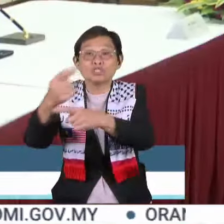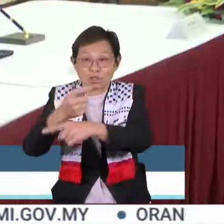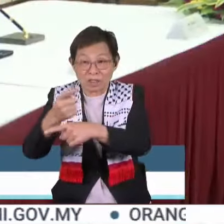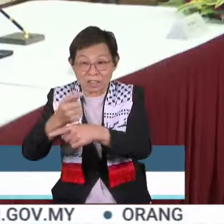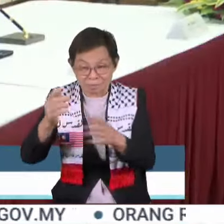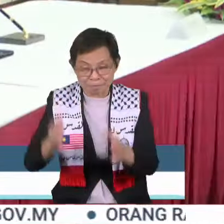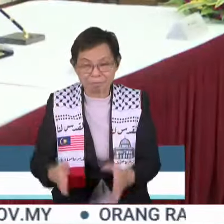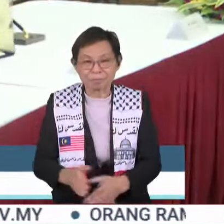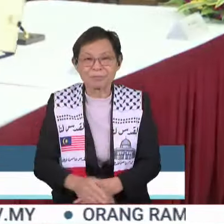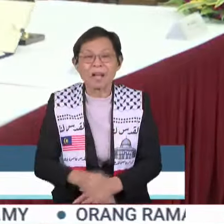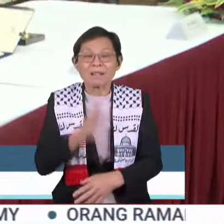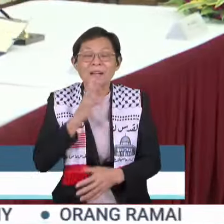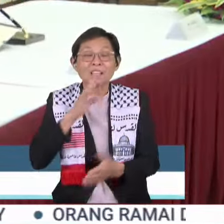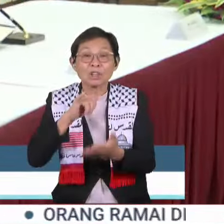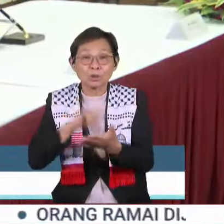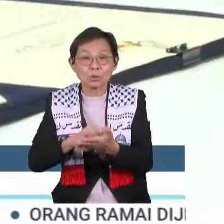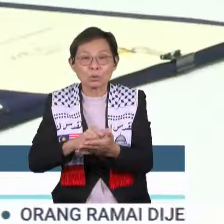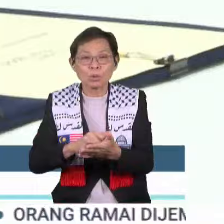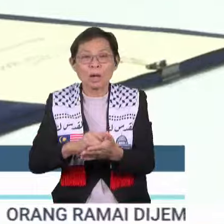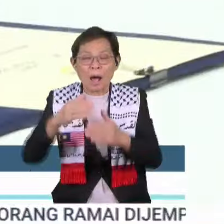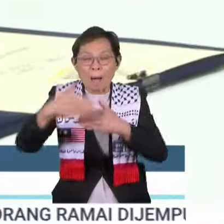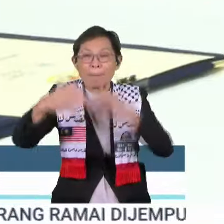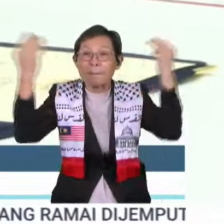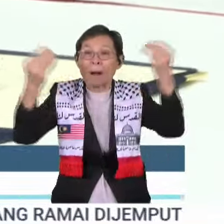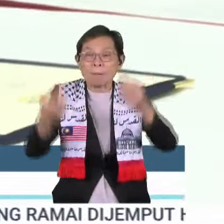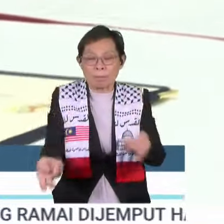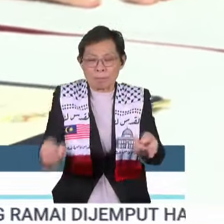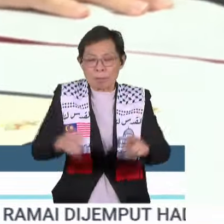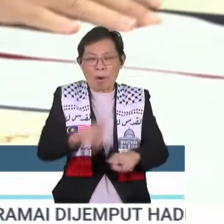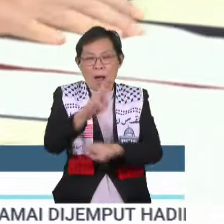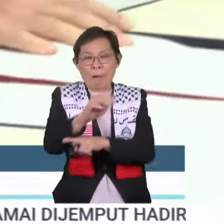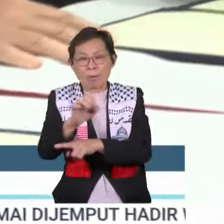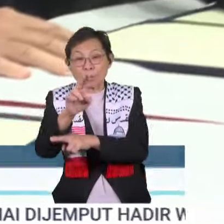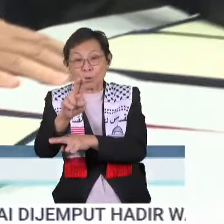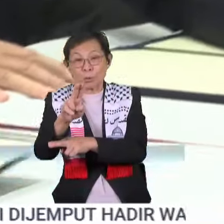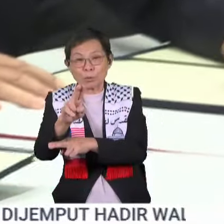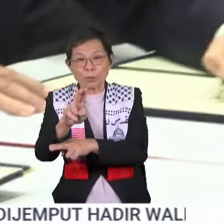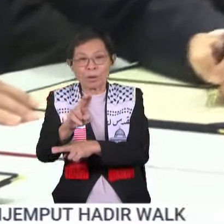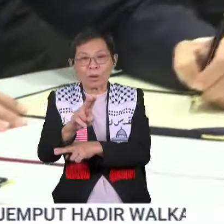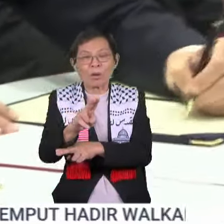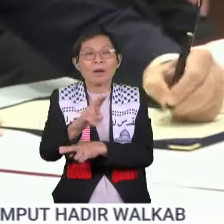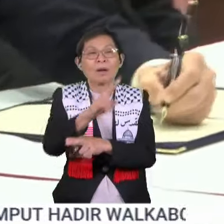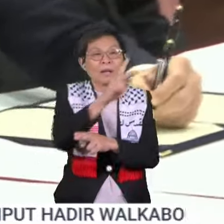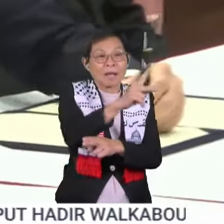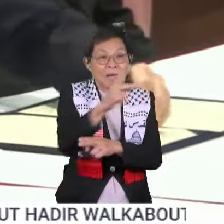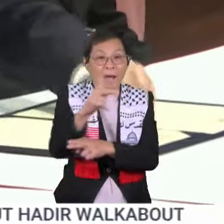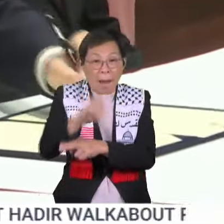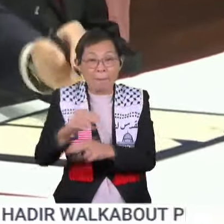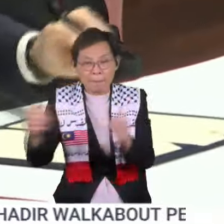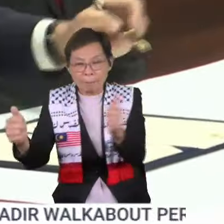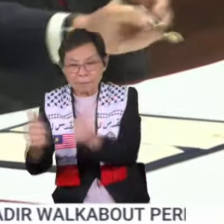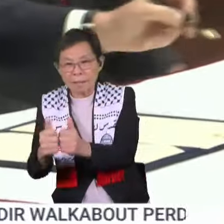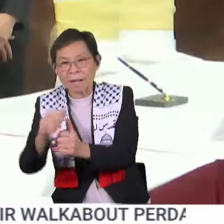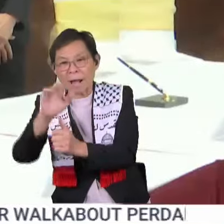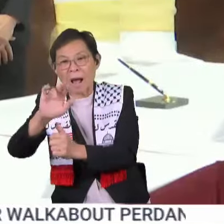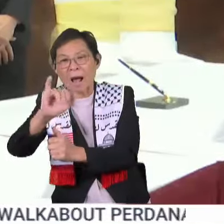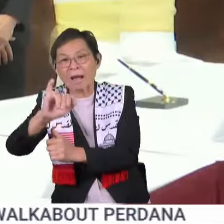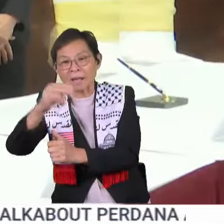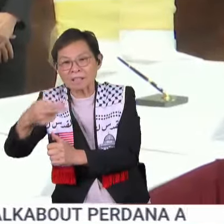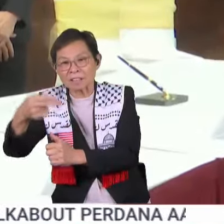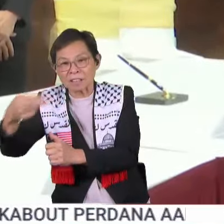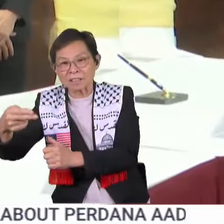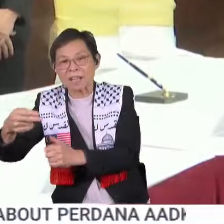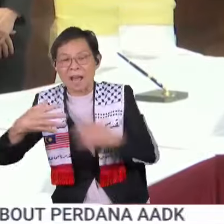ya Beliau berkata demikian selepas Majlis menandatangani memorandum persefahaman antara kementerian kesihatan dan ihh